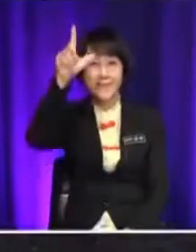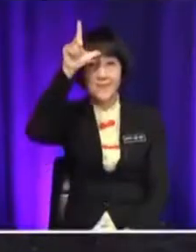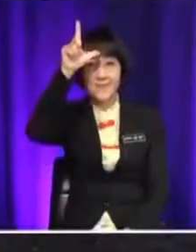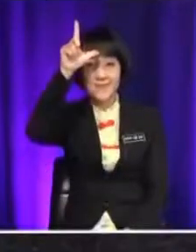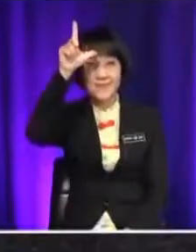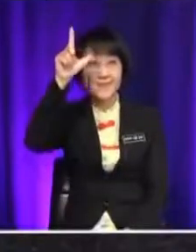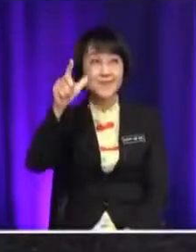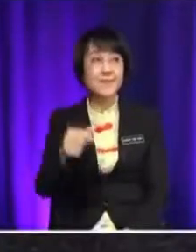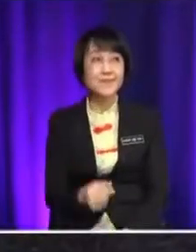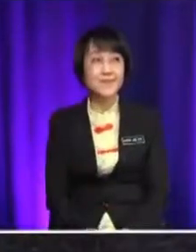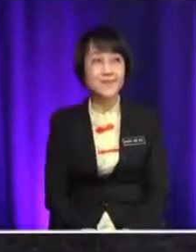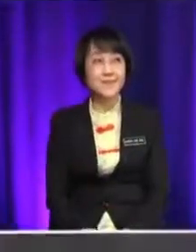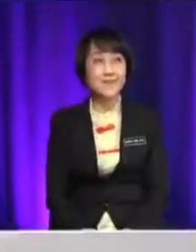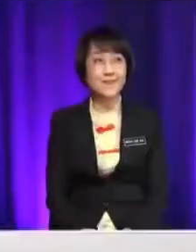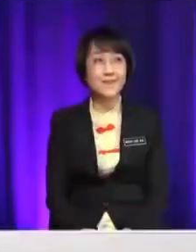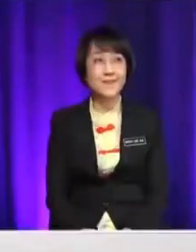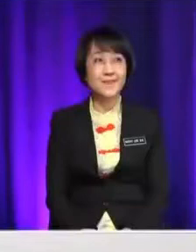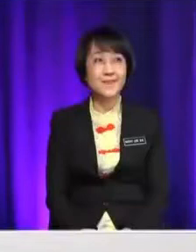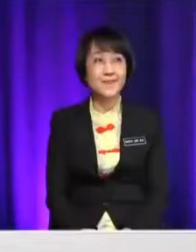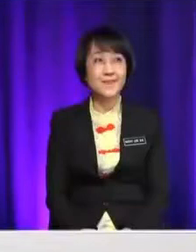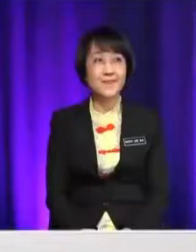ni. Mai. Silakan okay. Faizrin.